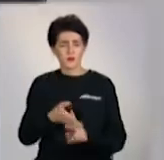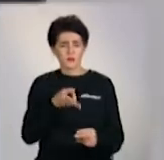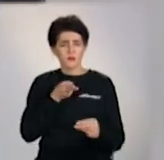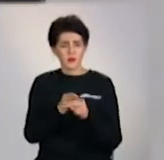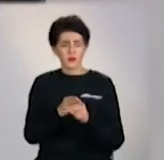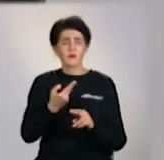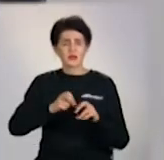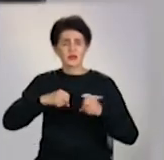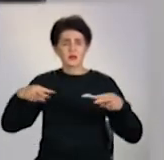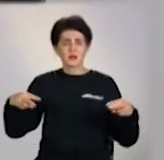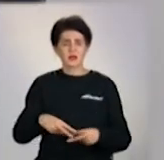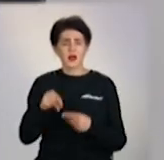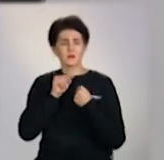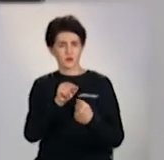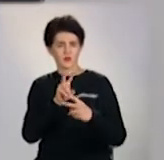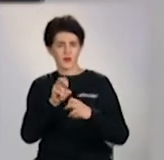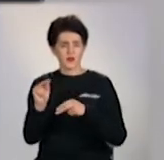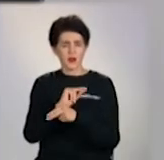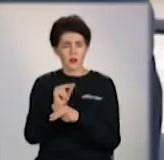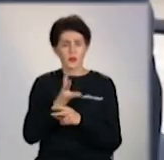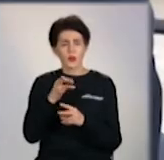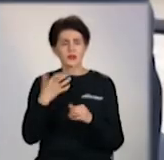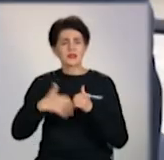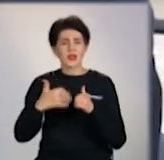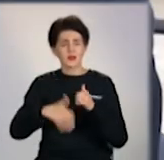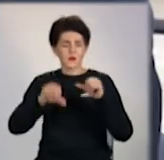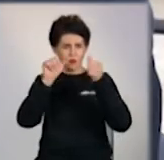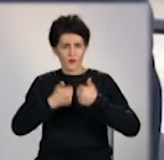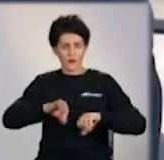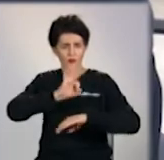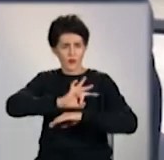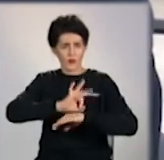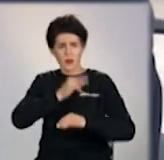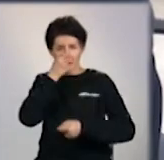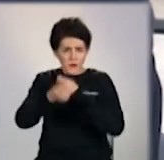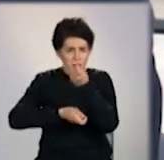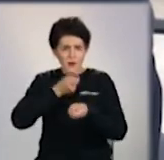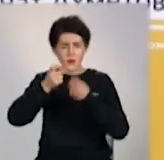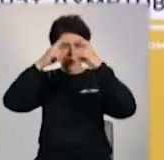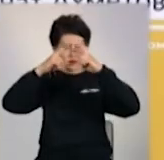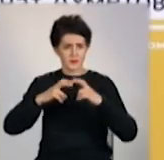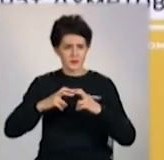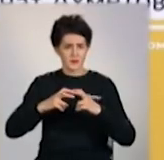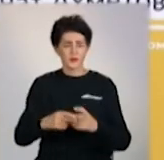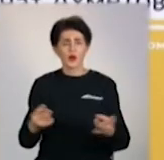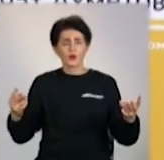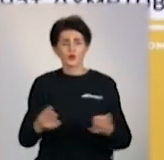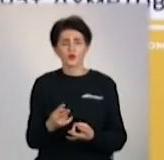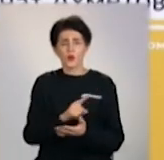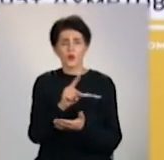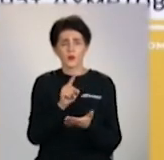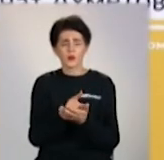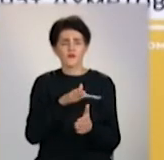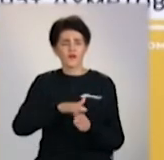призначають антикоагулянти, але тільки в разі середньої форми хвороби та ретельного обстеження. Для этого нужно обязательно